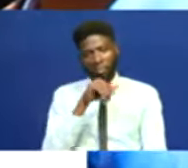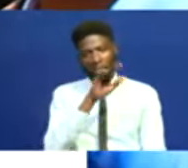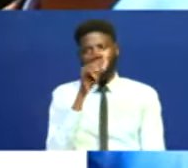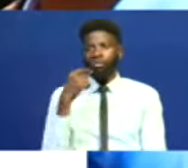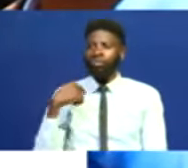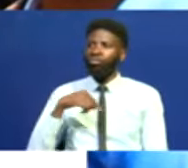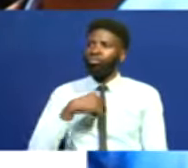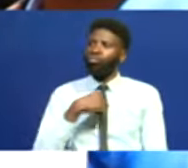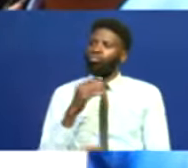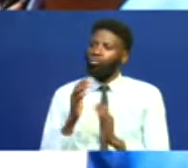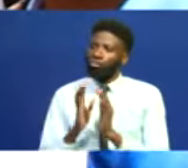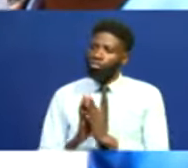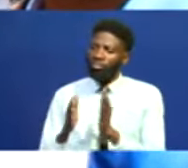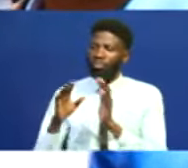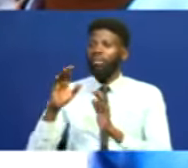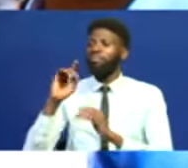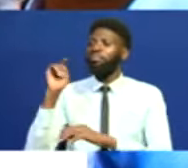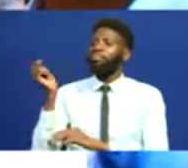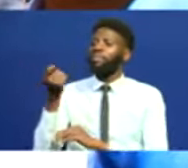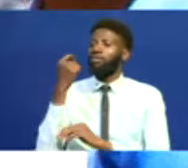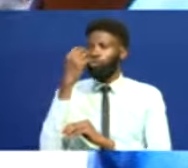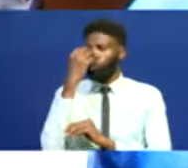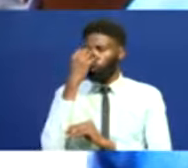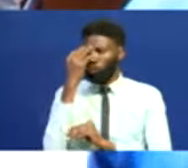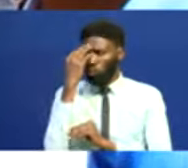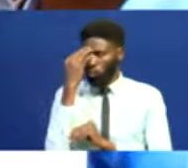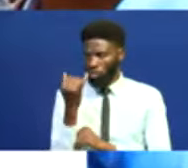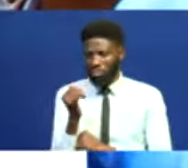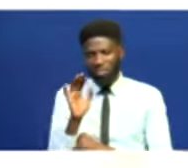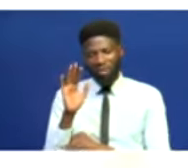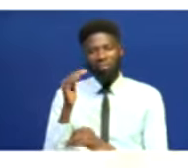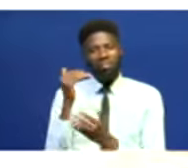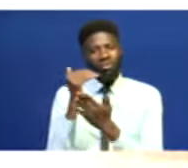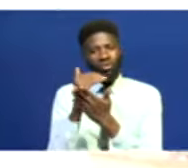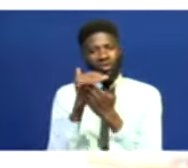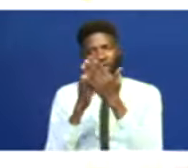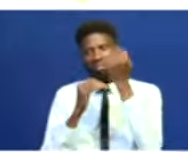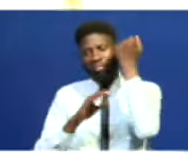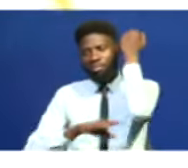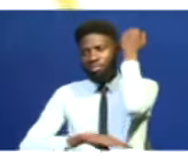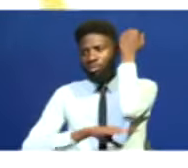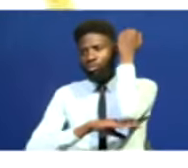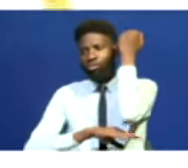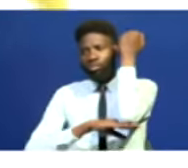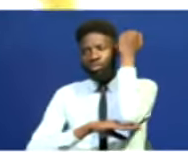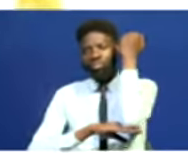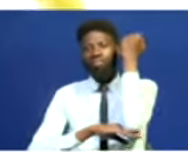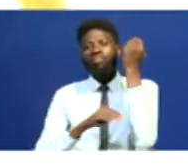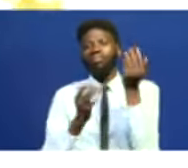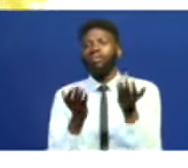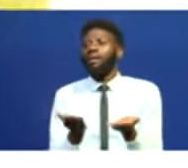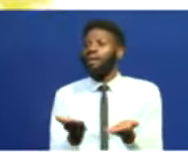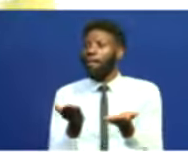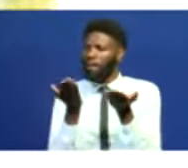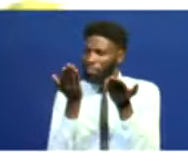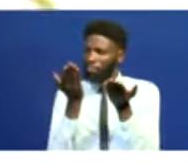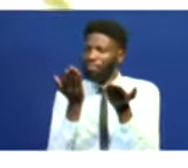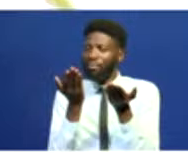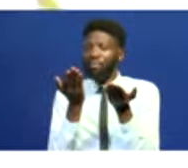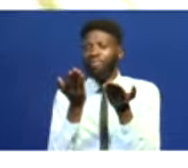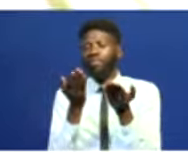tunampongeza Rais Ruto kwa hii maneno ya bottoms up, kwamba tunaanza kwa mwananchi ya kawaida huko chini.